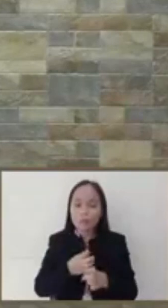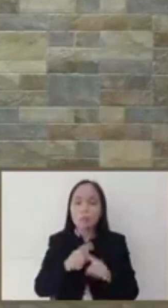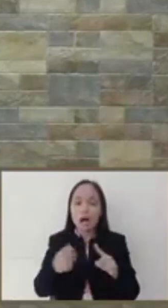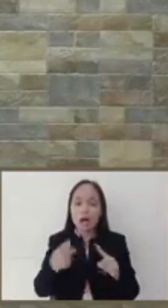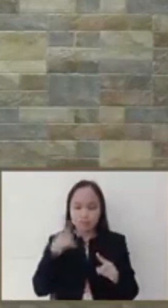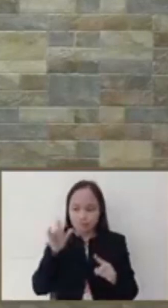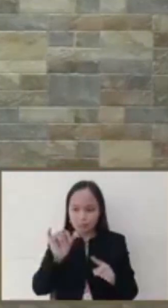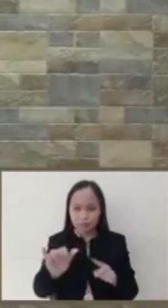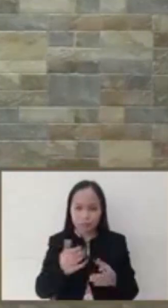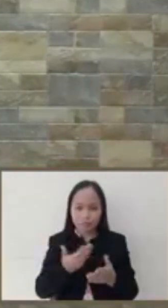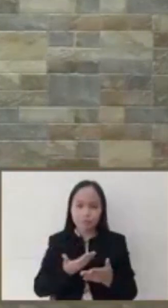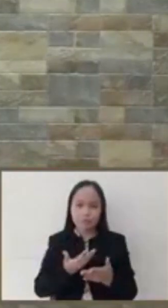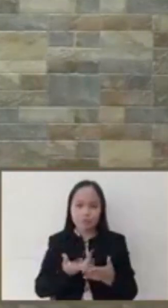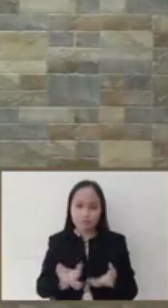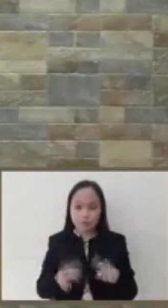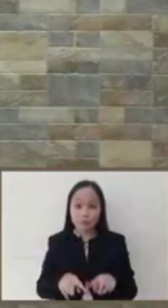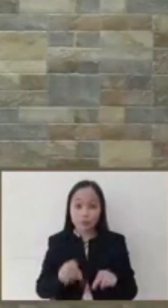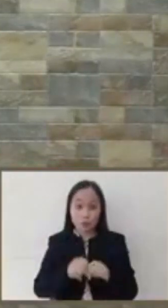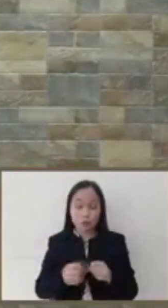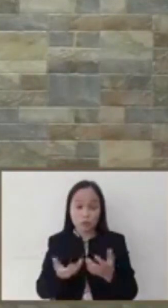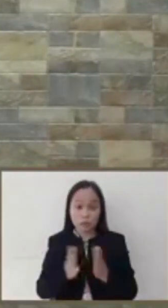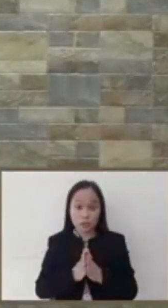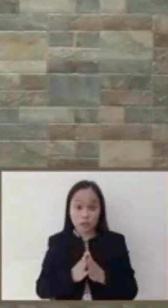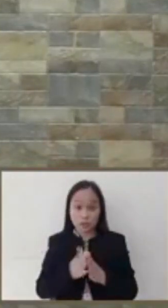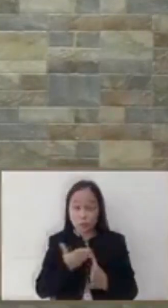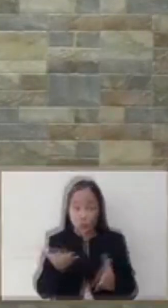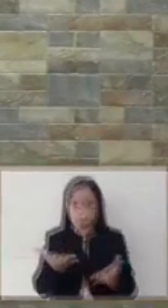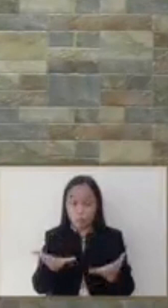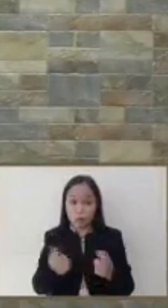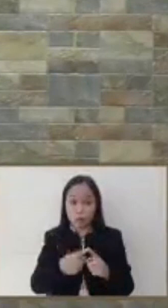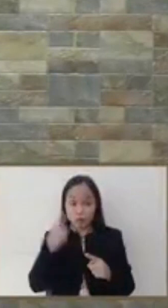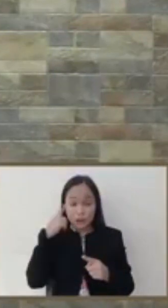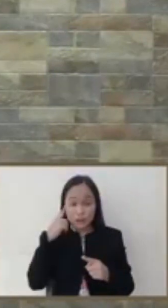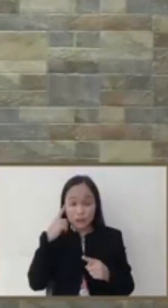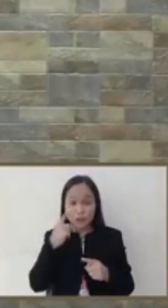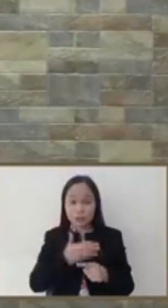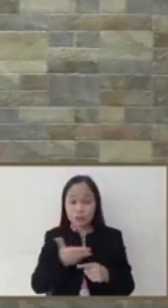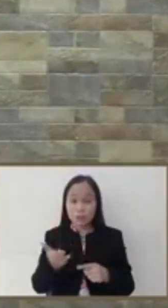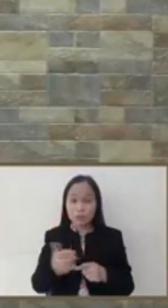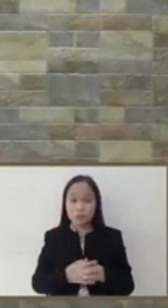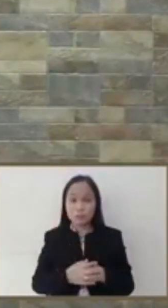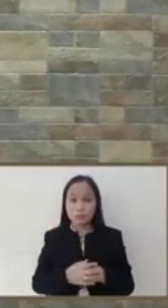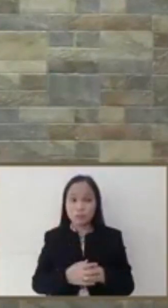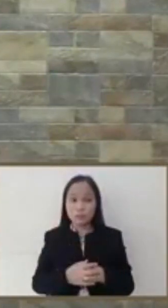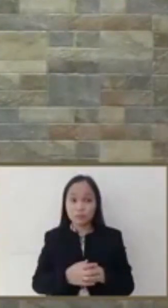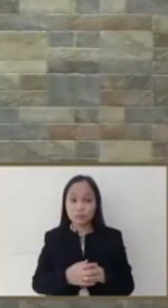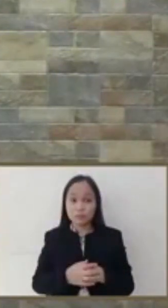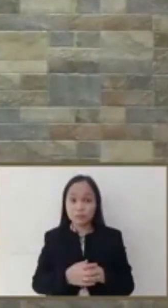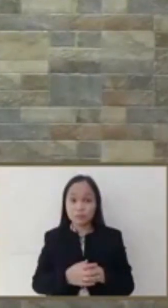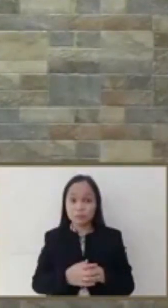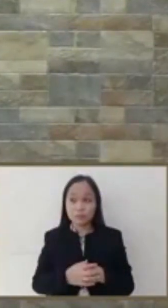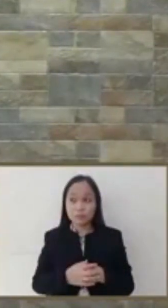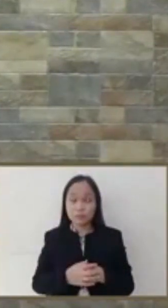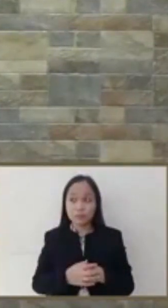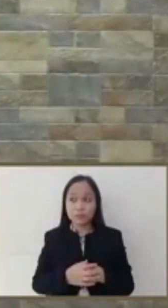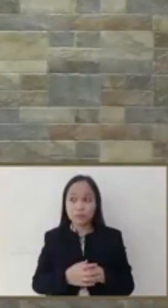So, do you want to take your spiritual temperature? Para makuha nyo ang inyong temporal temperature, mga kapatid. Alright,